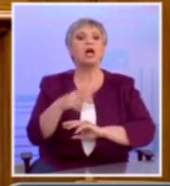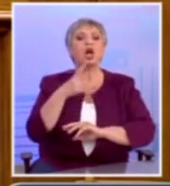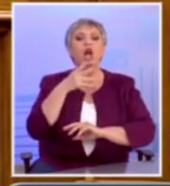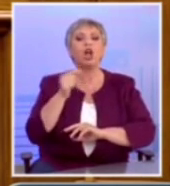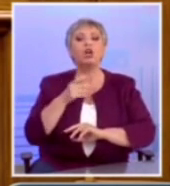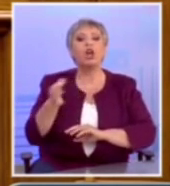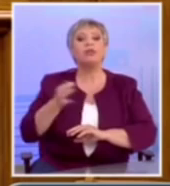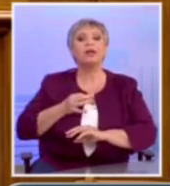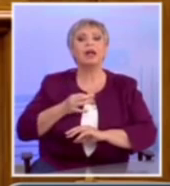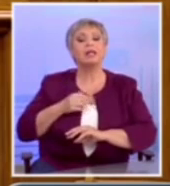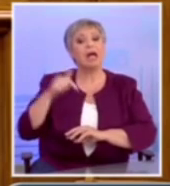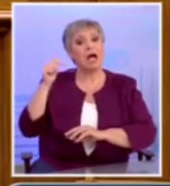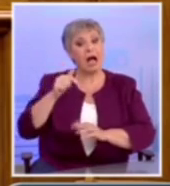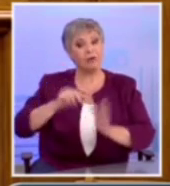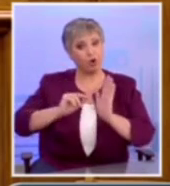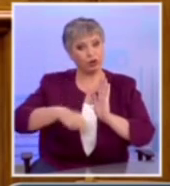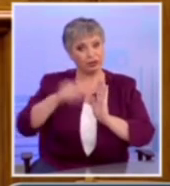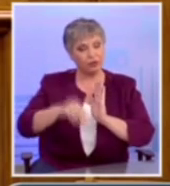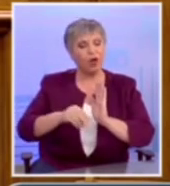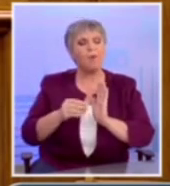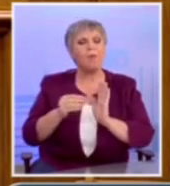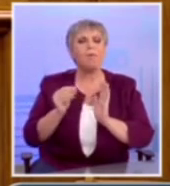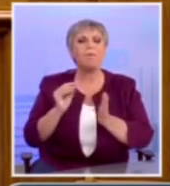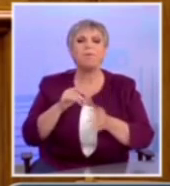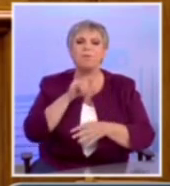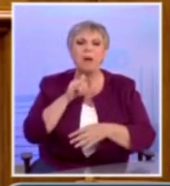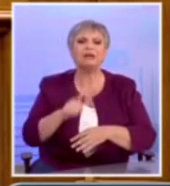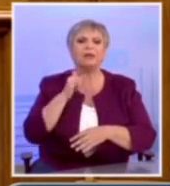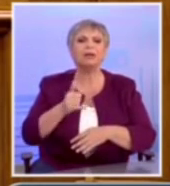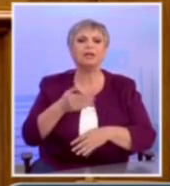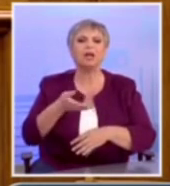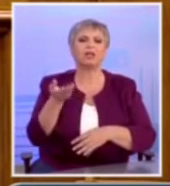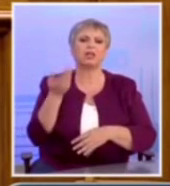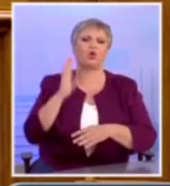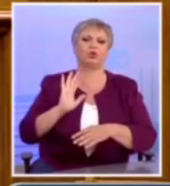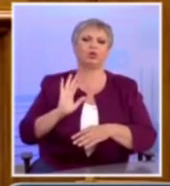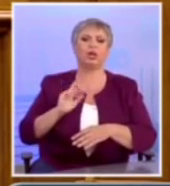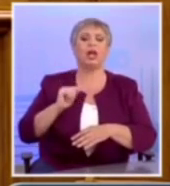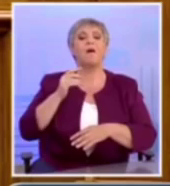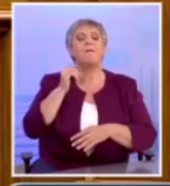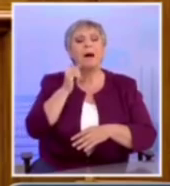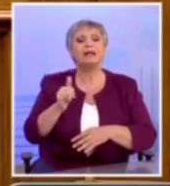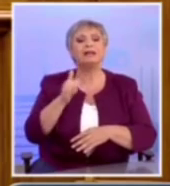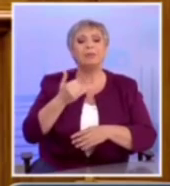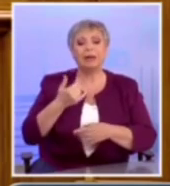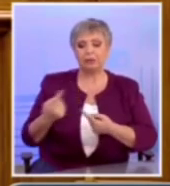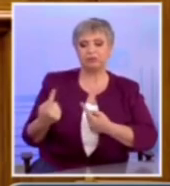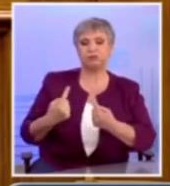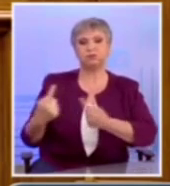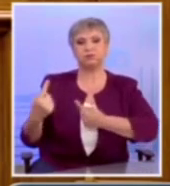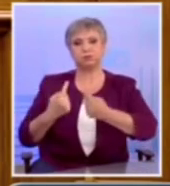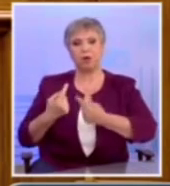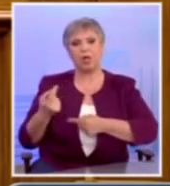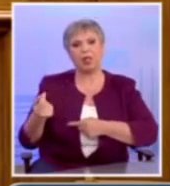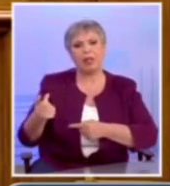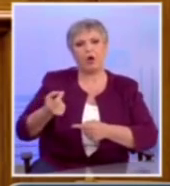συμφωνία πάντα έχει κόστος. Μια συμφωνία πάντα και οι δύο πλευρές δίνουν κάτι. Και μάλιστα οι